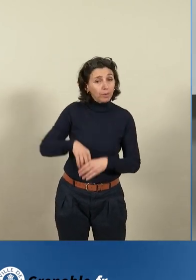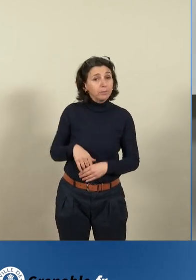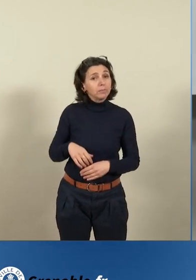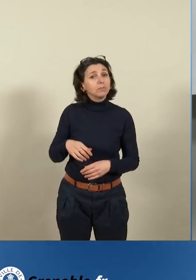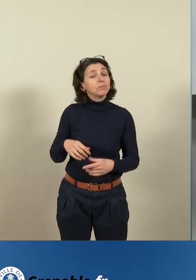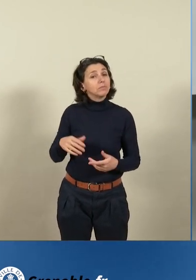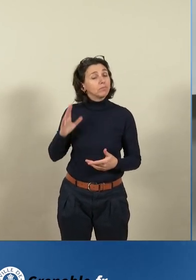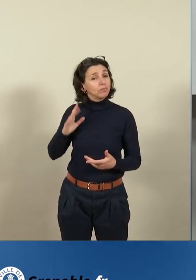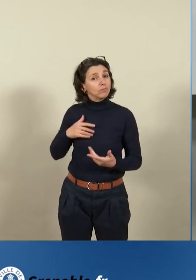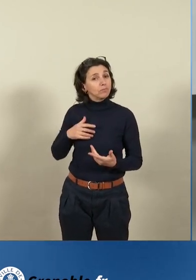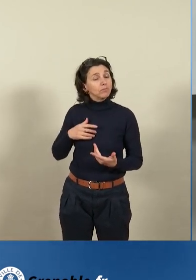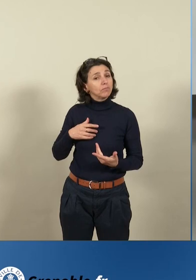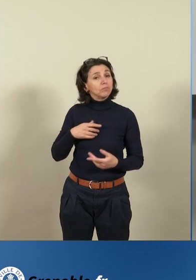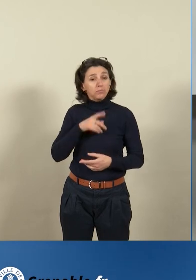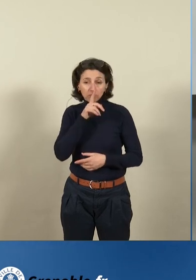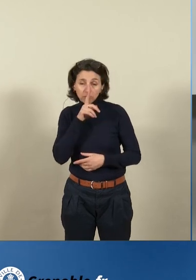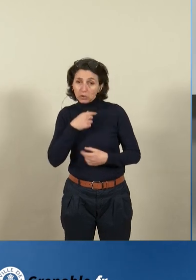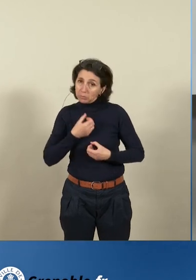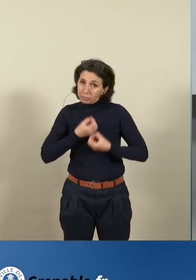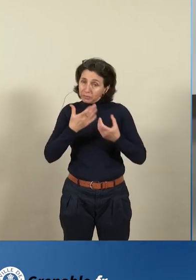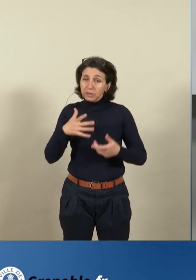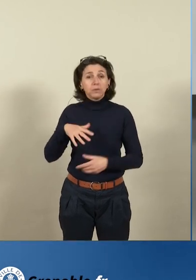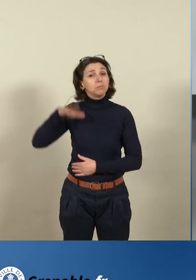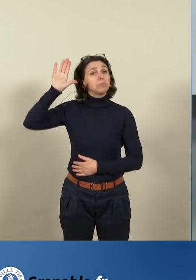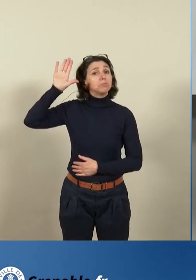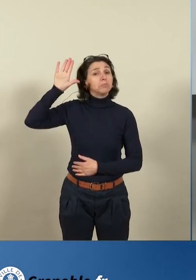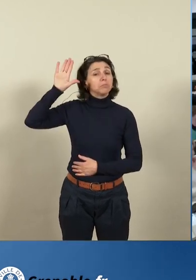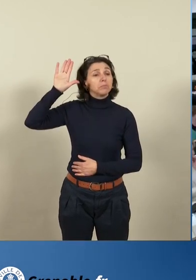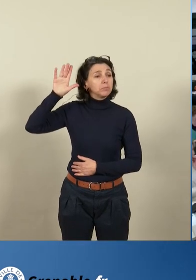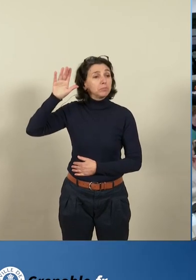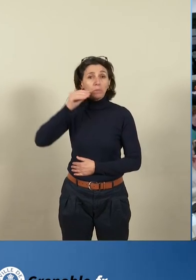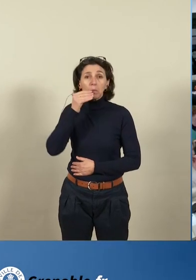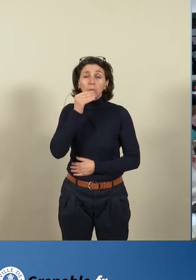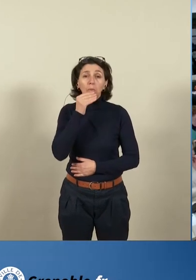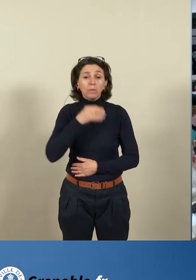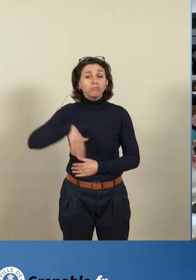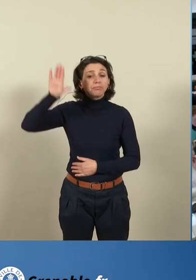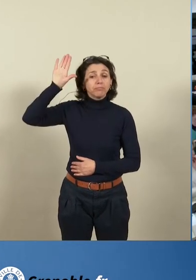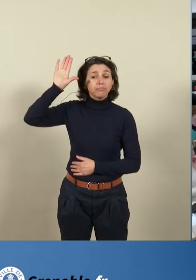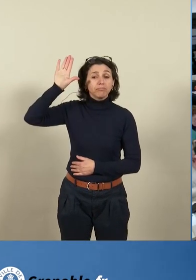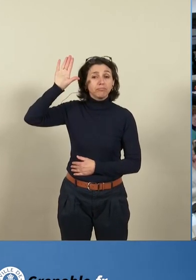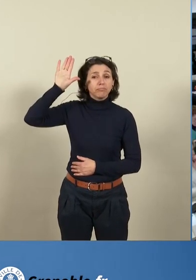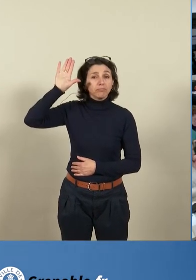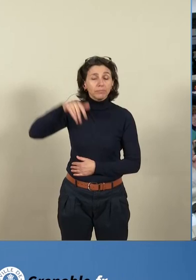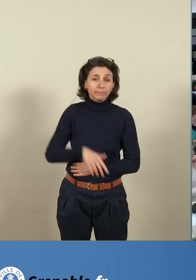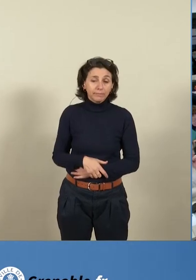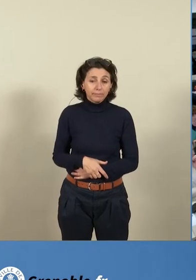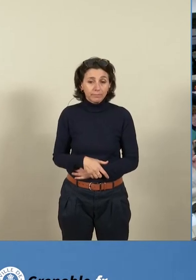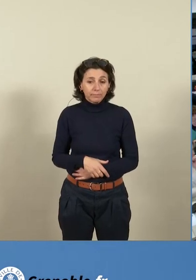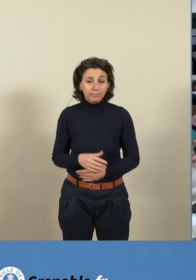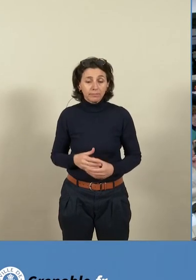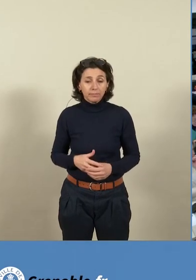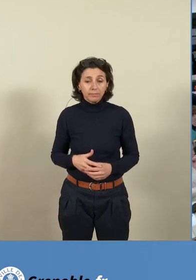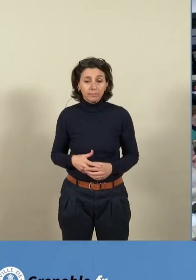conférence de Président je n'ai pas entendu de voix disonnante donc on y va pour les mains levées donc la liste